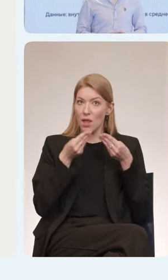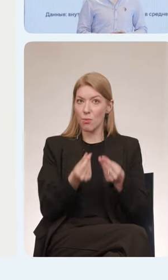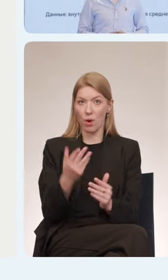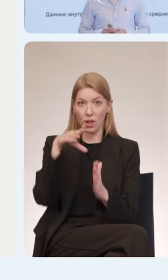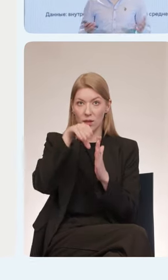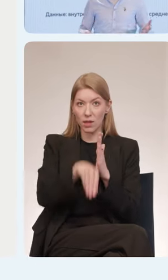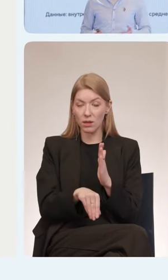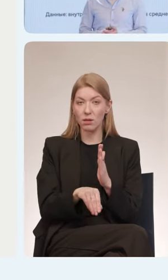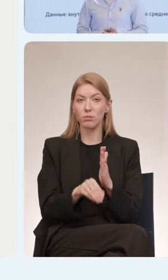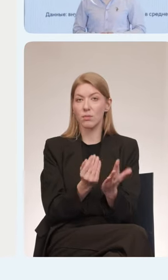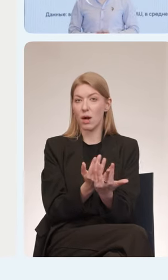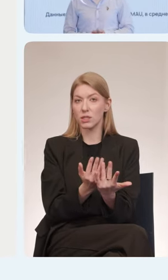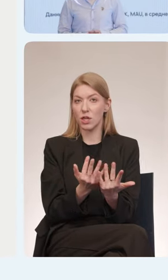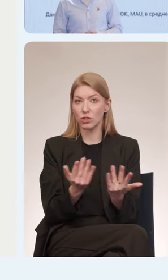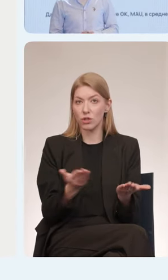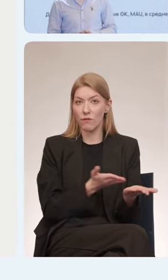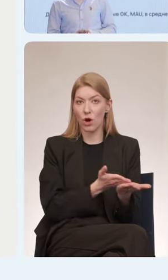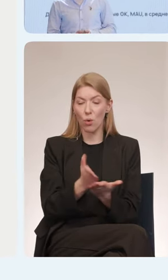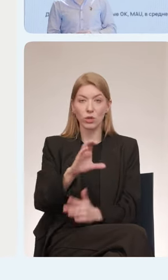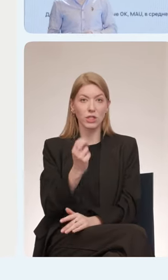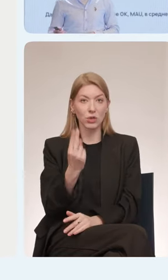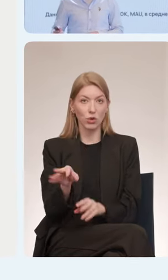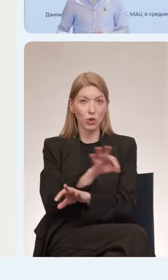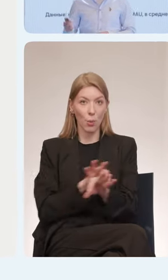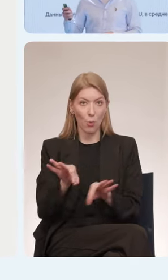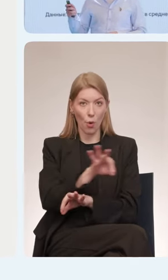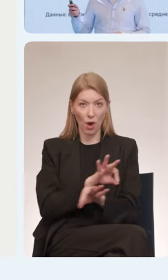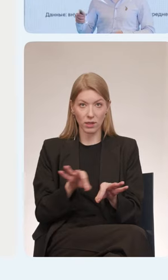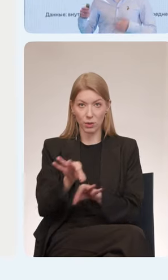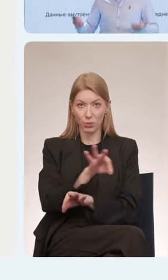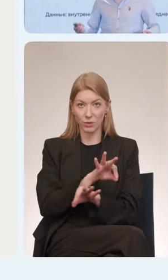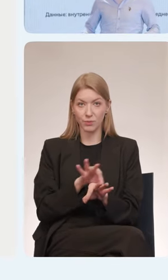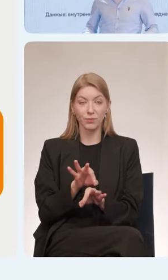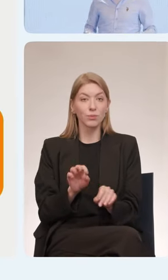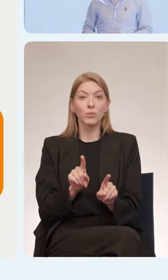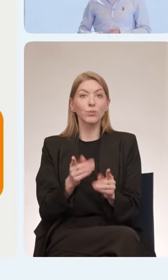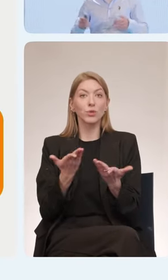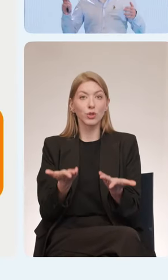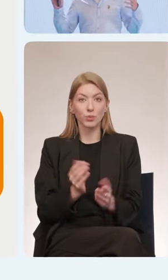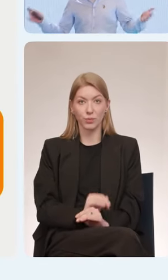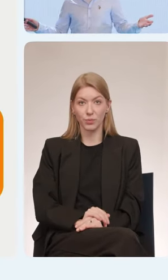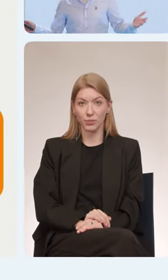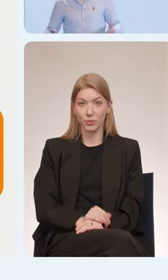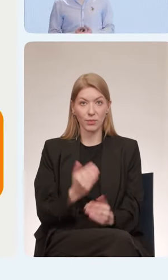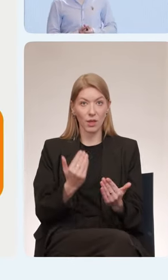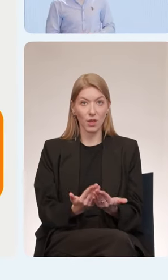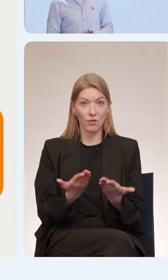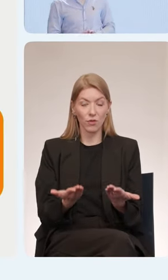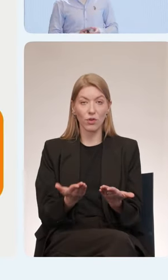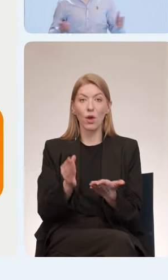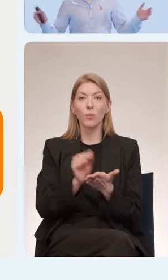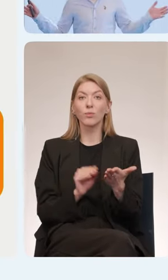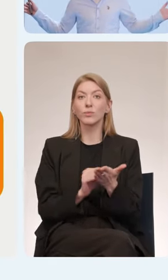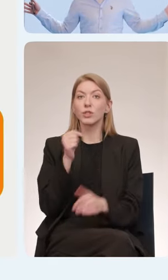и различного рода социальными проектами. Почему? Потому что как раз из-за того, что у